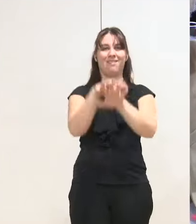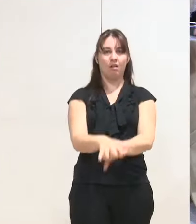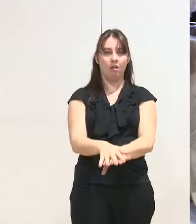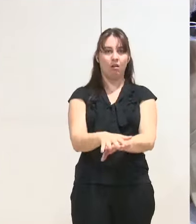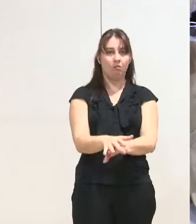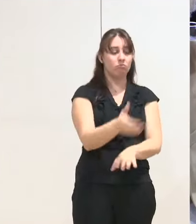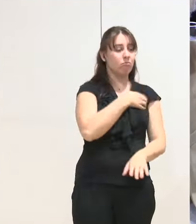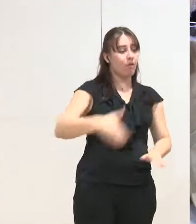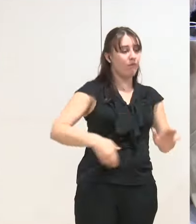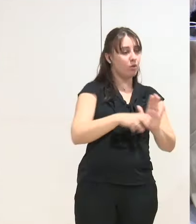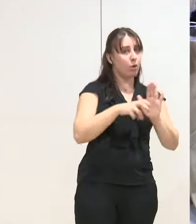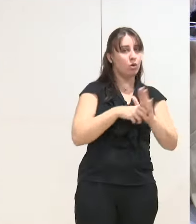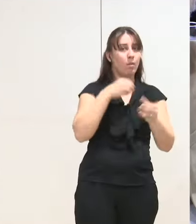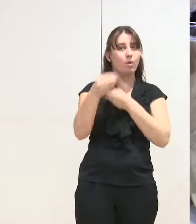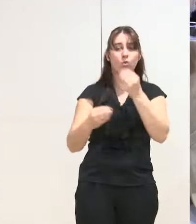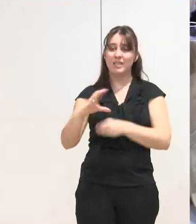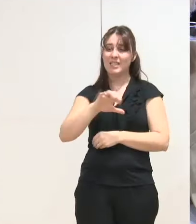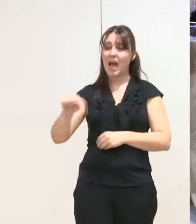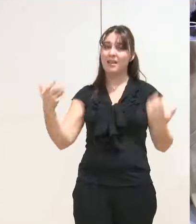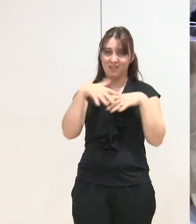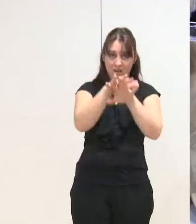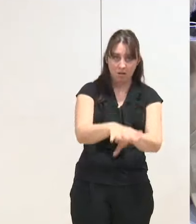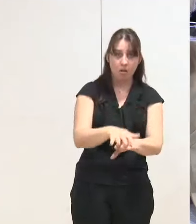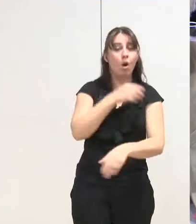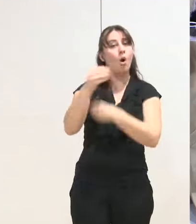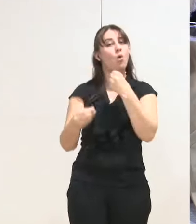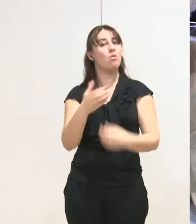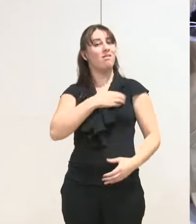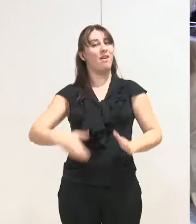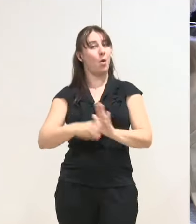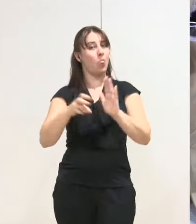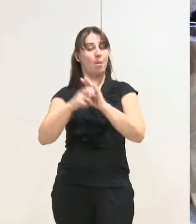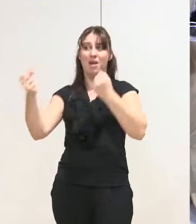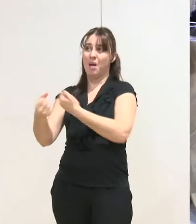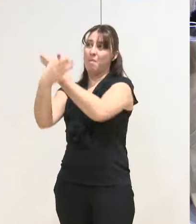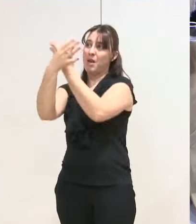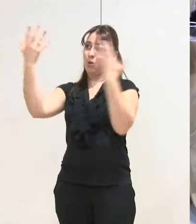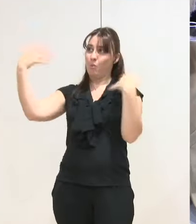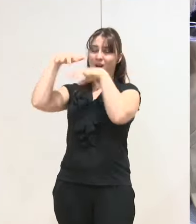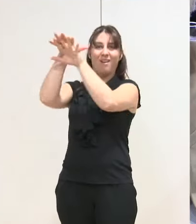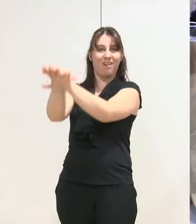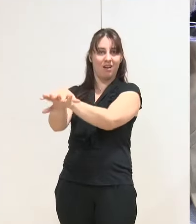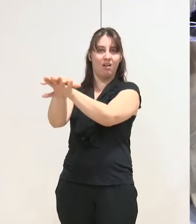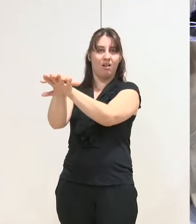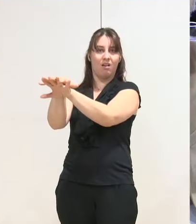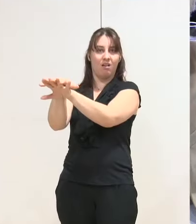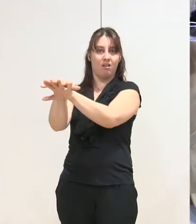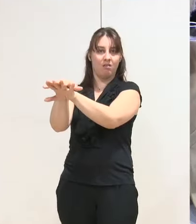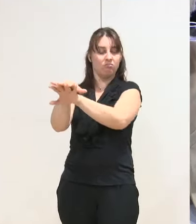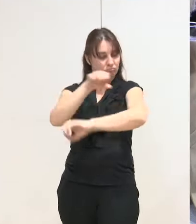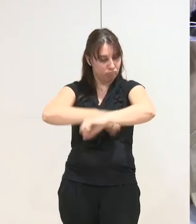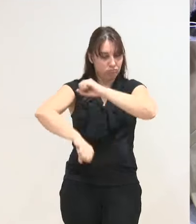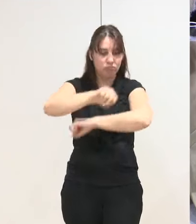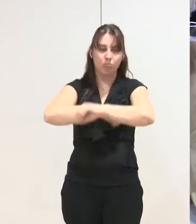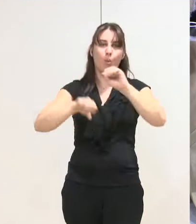la Ville de Grenoble et son centre communale d'action sociale ou entre la ville et la métropole prend place ces